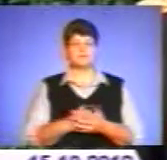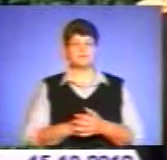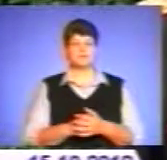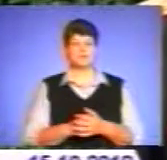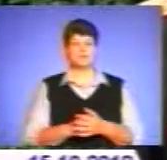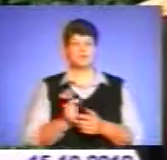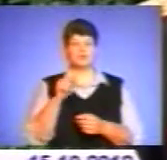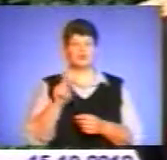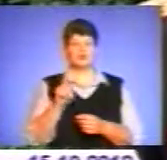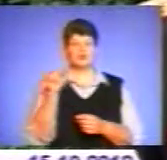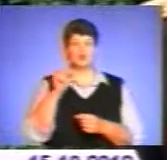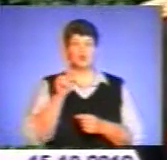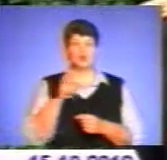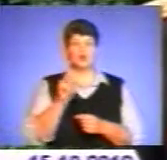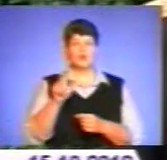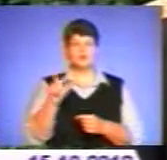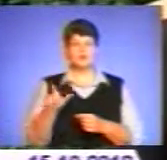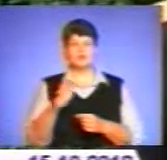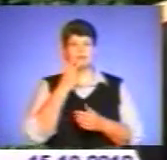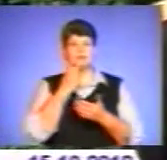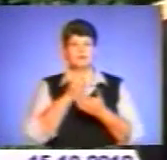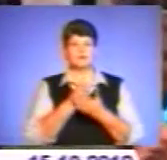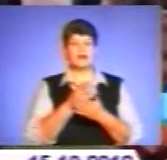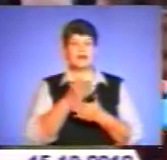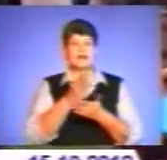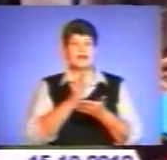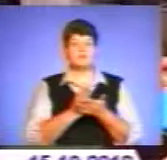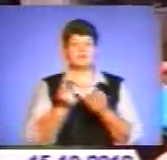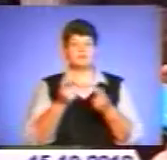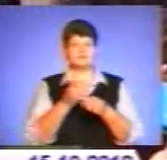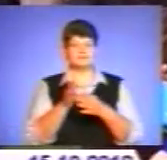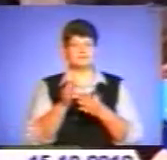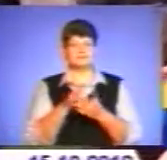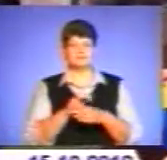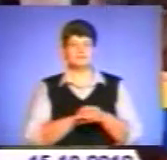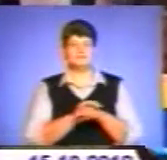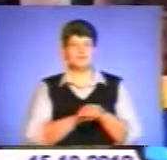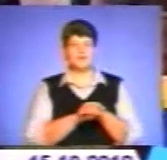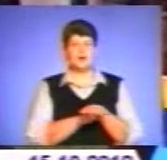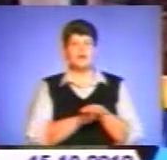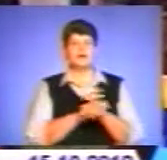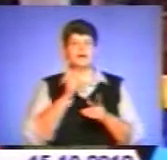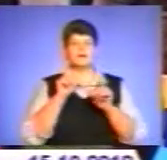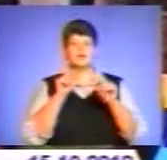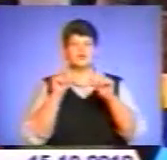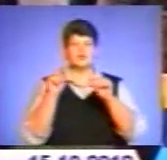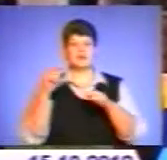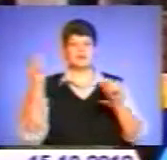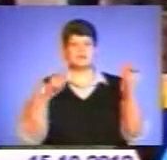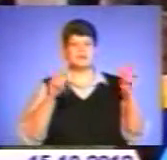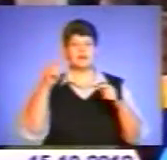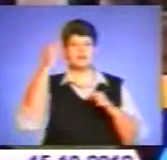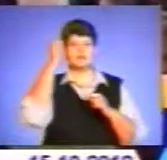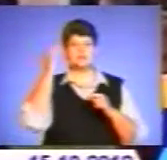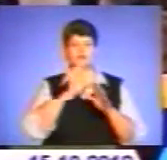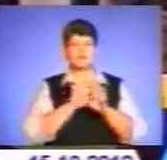Тому що тут люди дивляться, хлібосольні. Я їжу на фестивалі козацької пісні